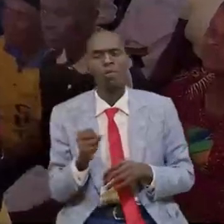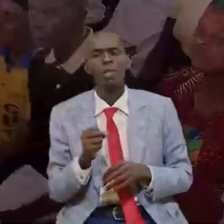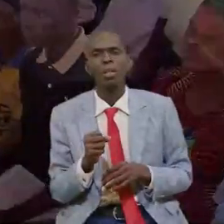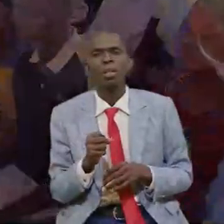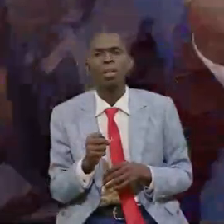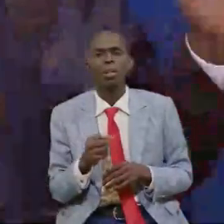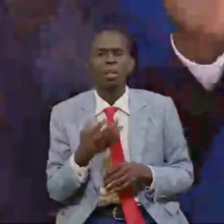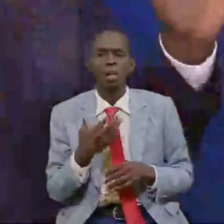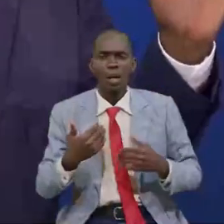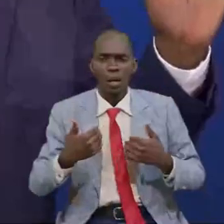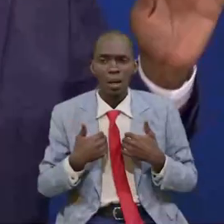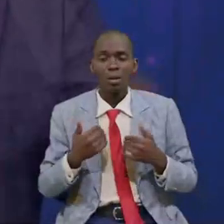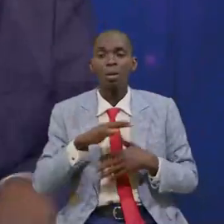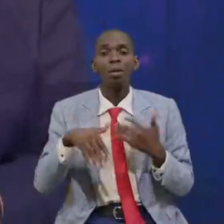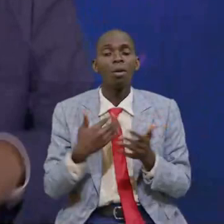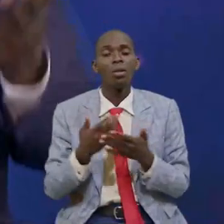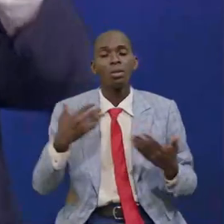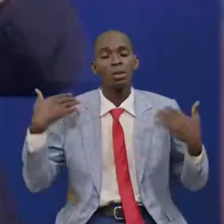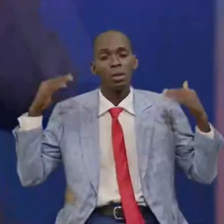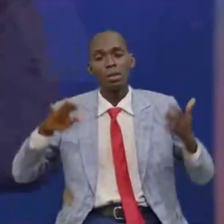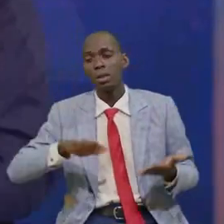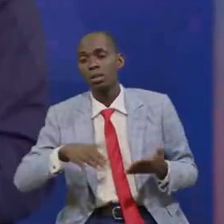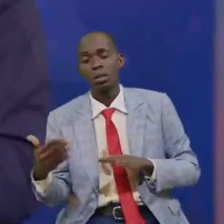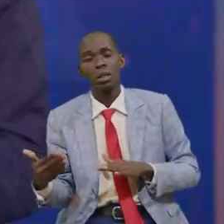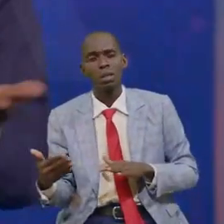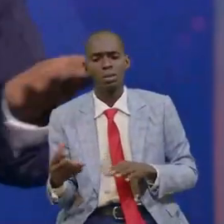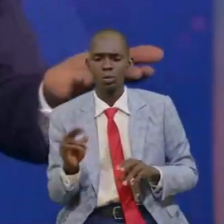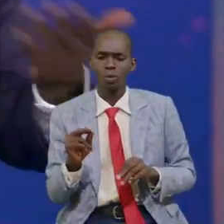Est-ce que les anges sont tous morts maintenant?